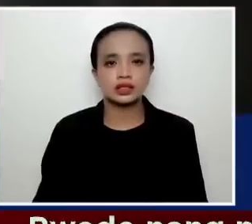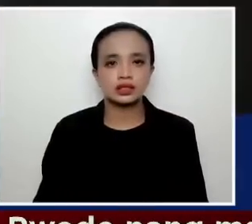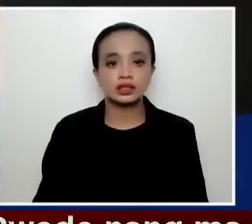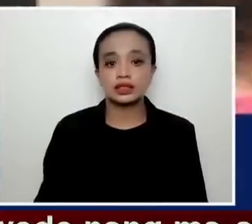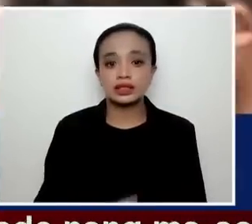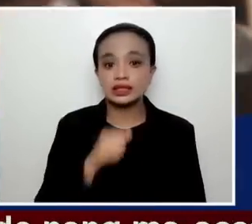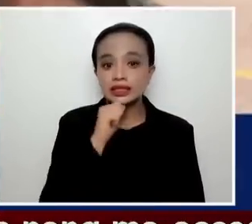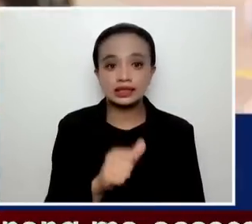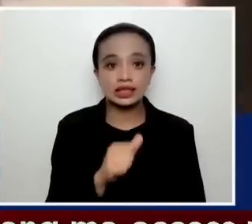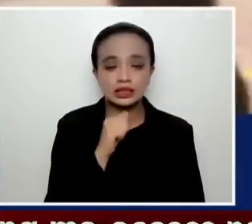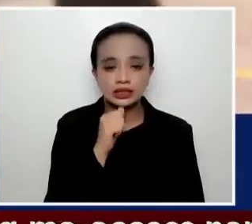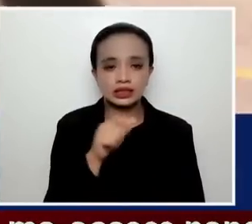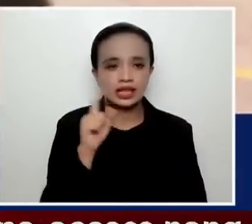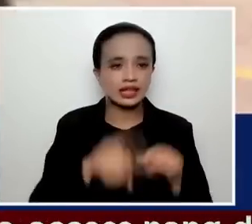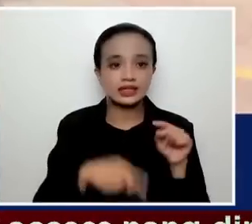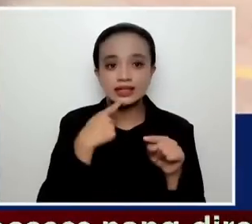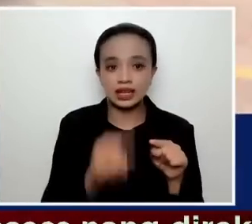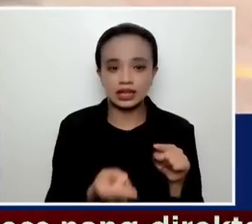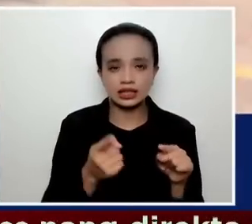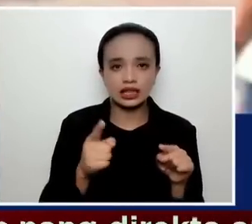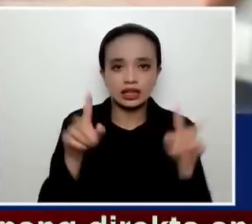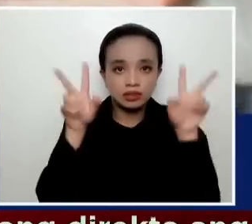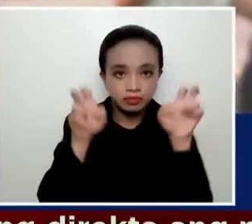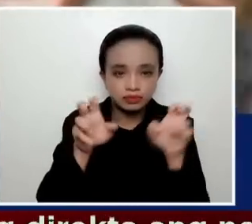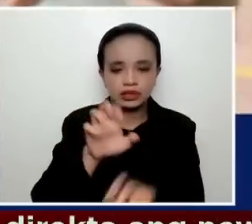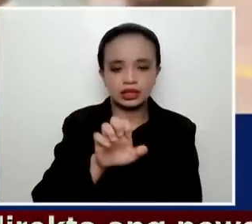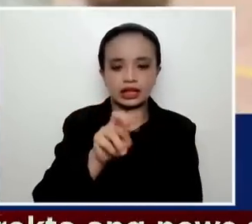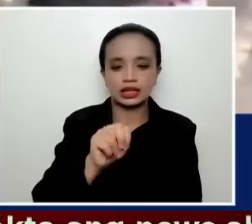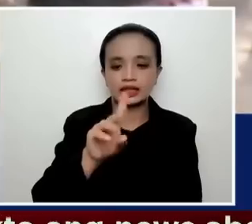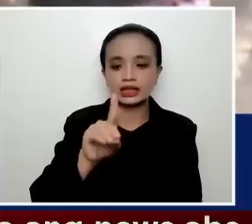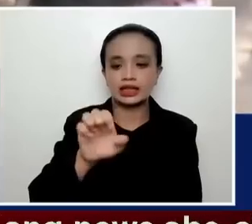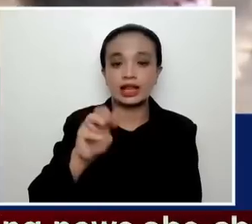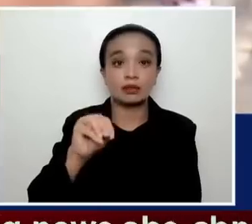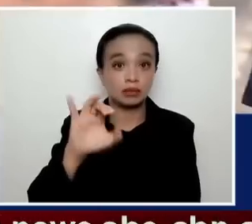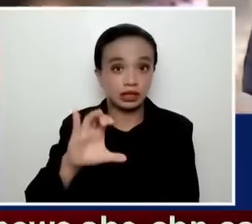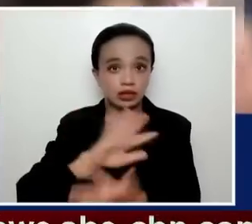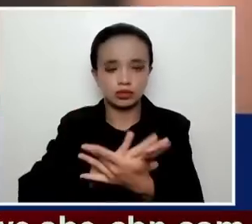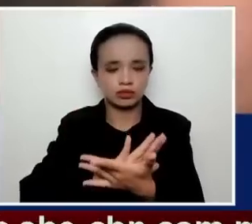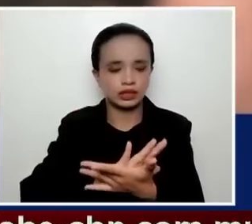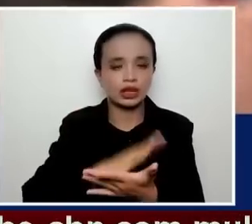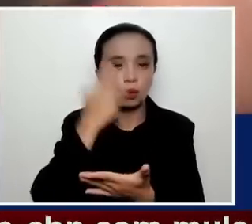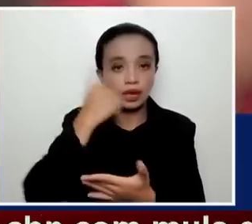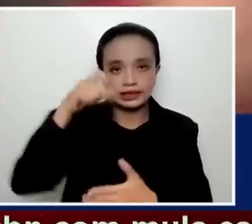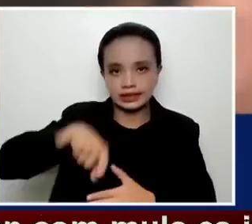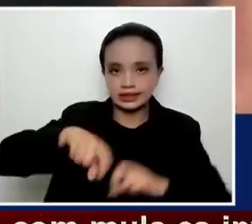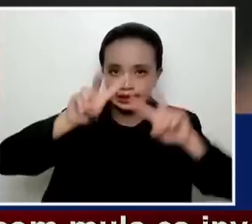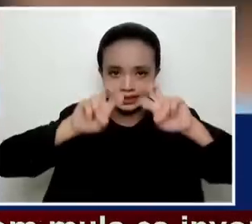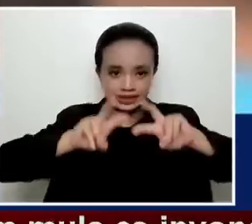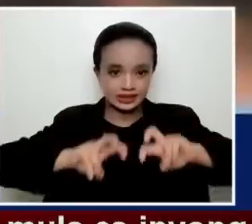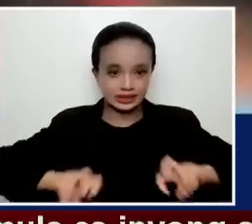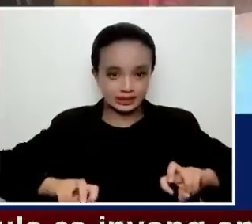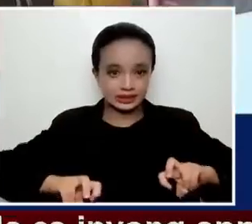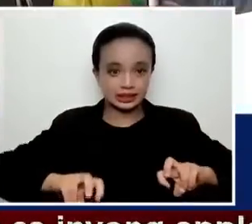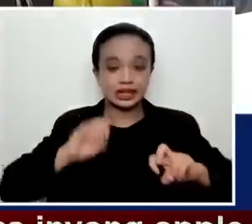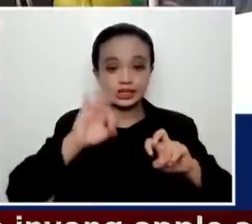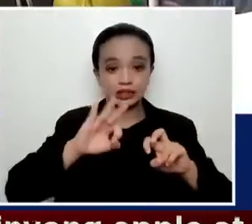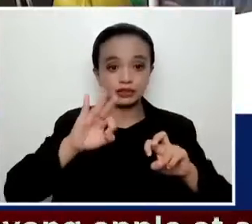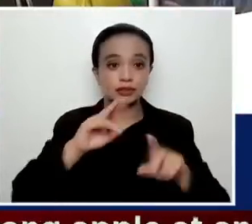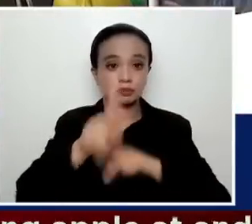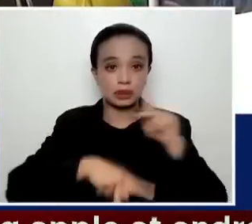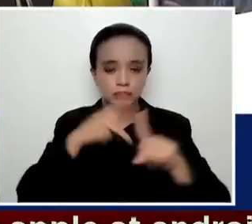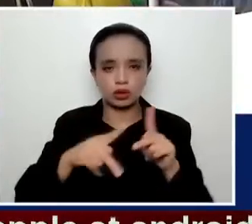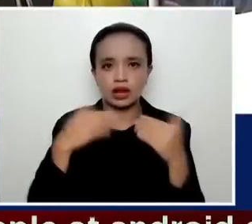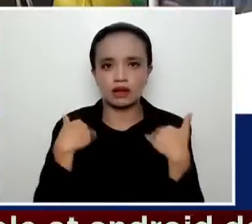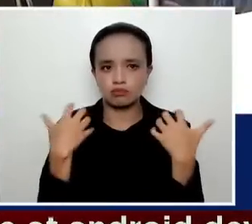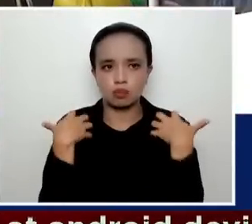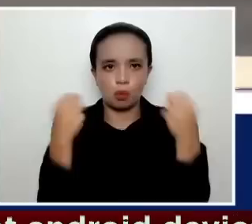endemic ang sakit dahil kailangan pa itong dumaan sa masusing pag-aaral at dapat mataas ang immunity level ng populasyon. Ayaw